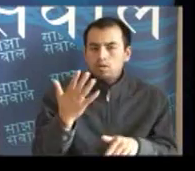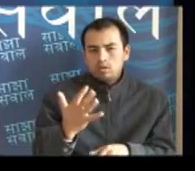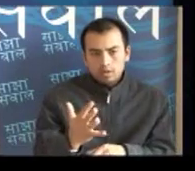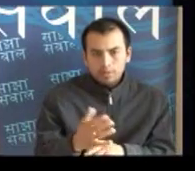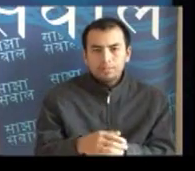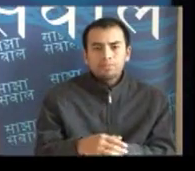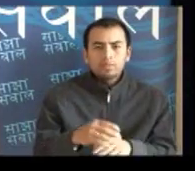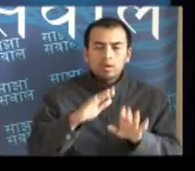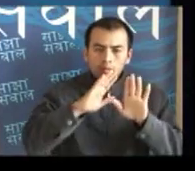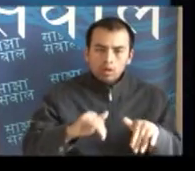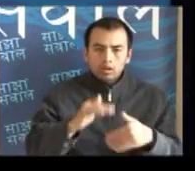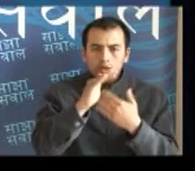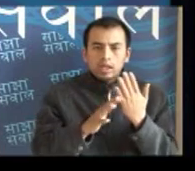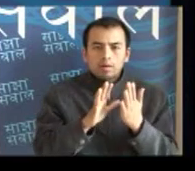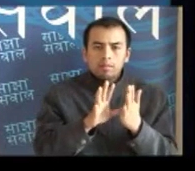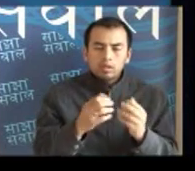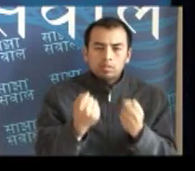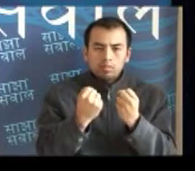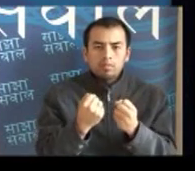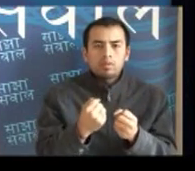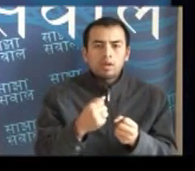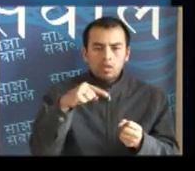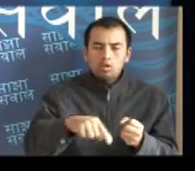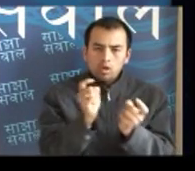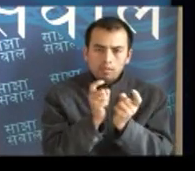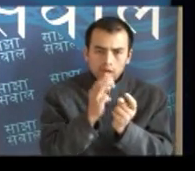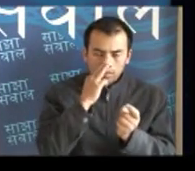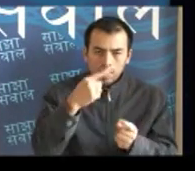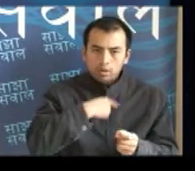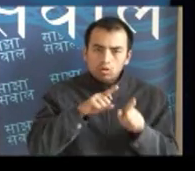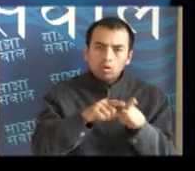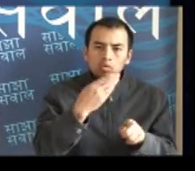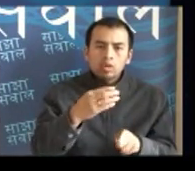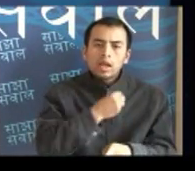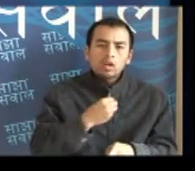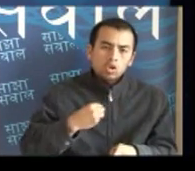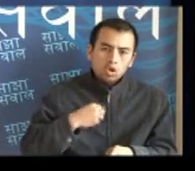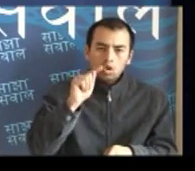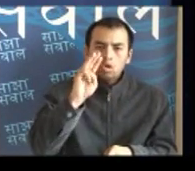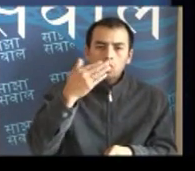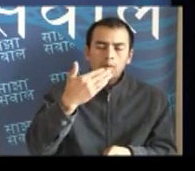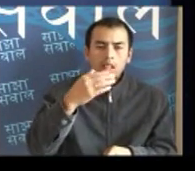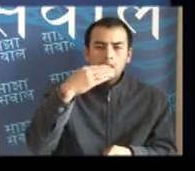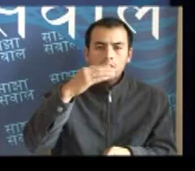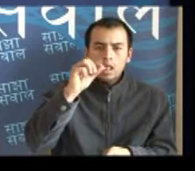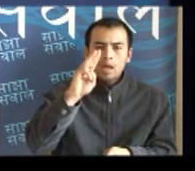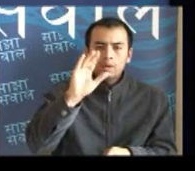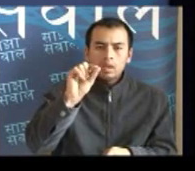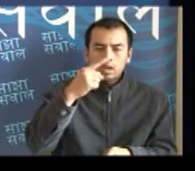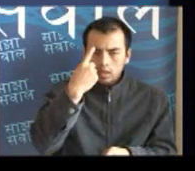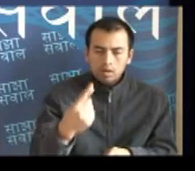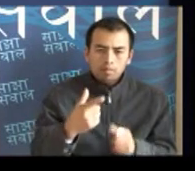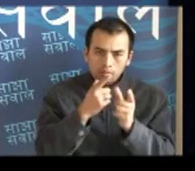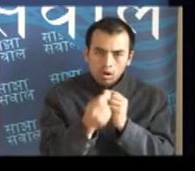हुनुहुन्न। भिन्न रूपमा सक्षमहरूको यो बहसमा हामीसँग हुनुहुन्छ डाक्टर कमल लामिछाने, जसले भर्खरै जापानको